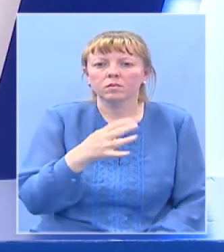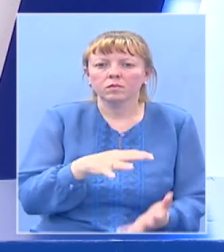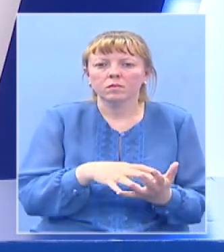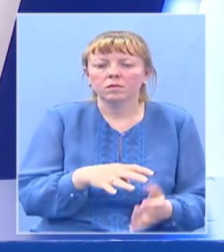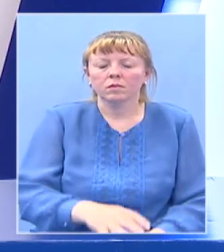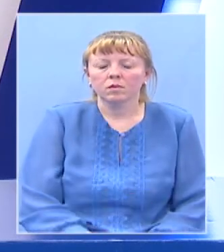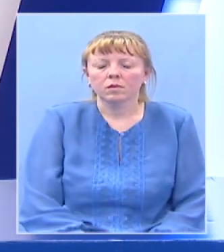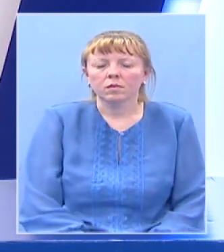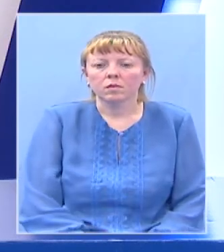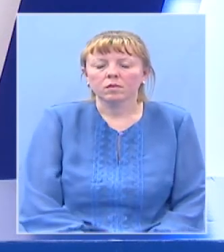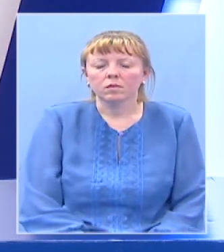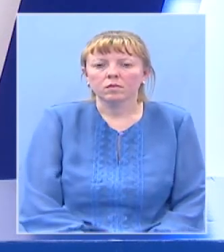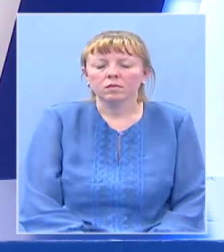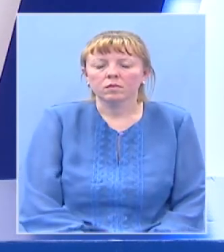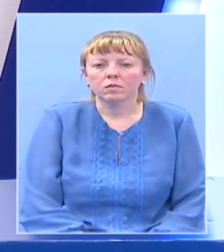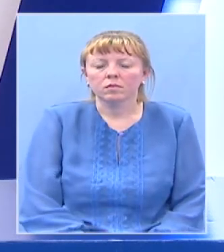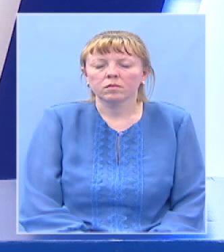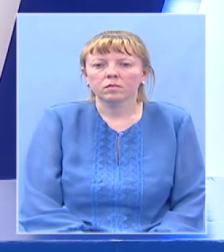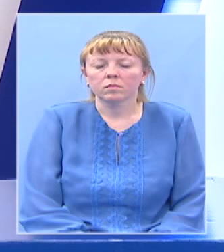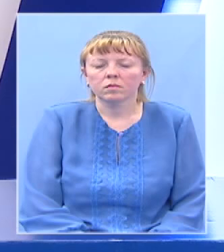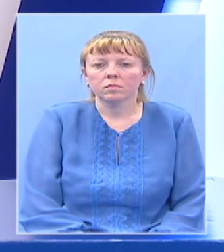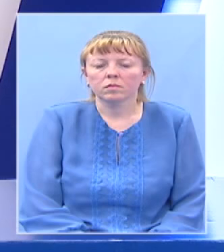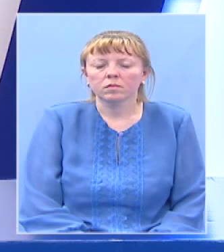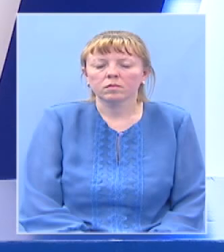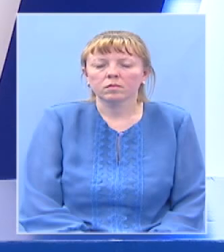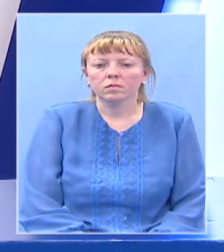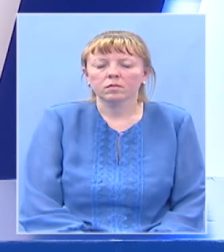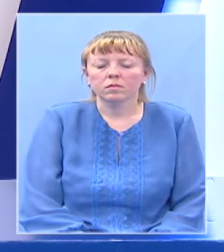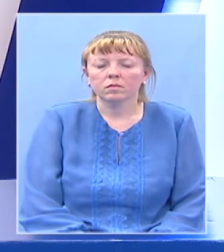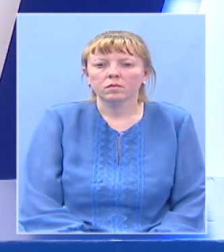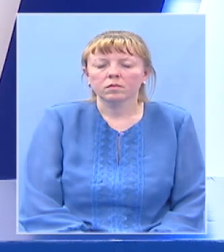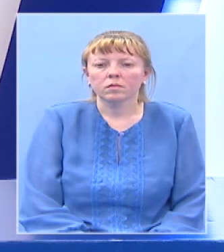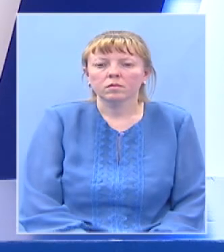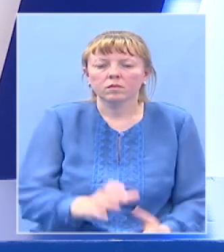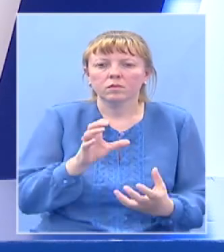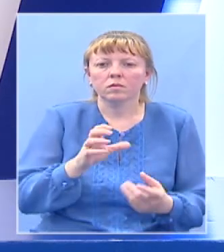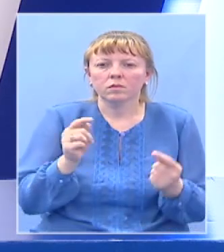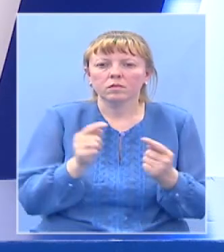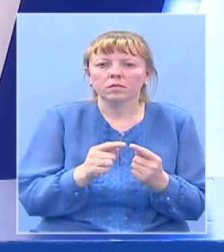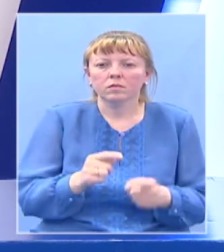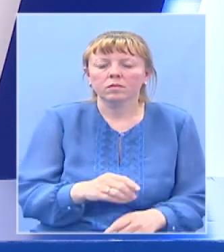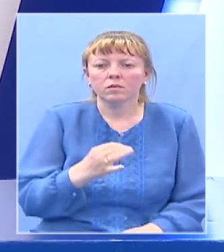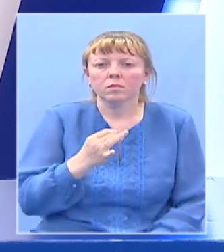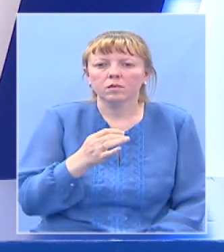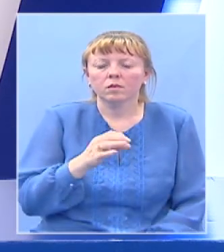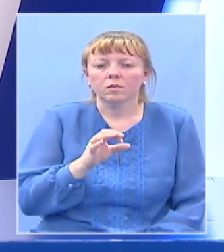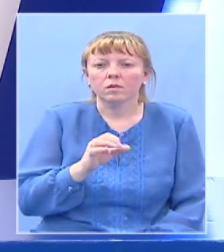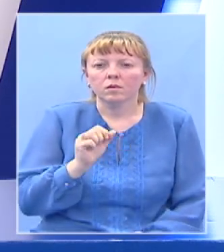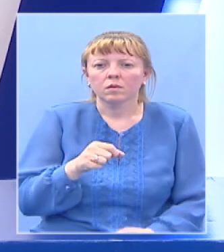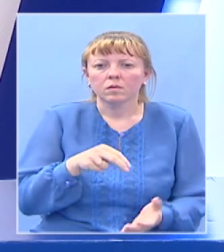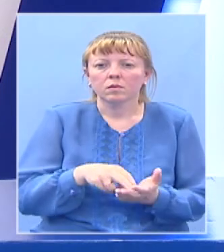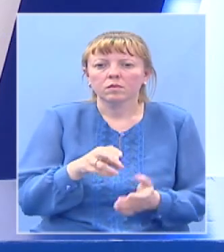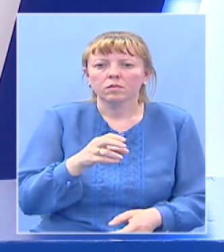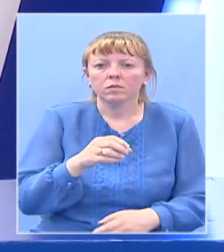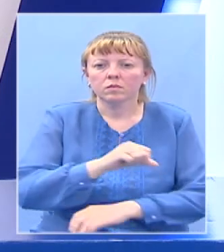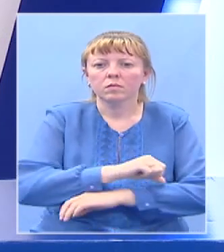249 километр это специально утверждённый маршрут Согласно технического рекламы Таможенного